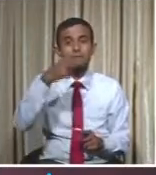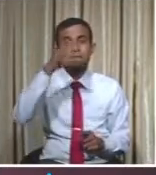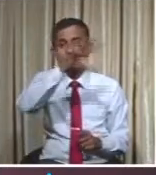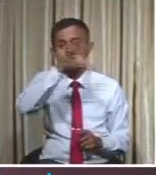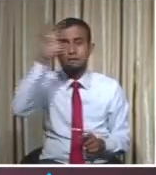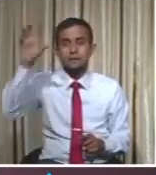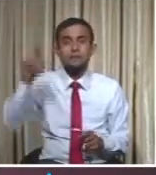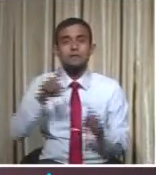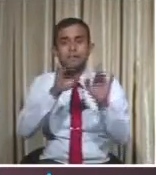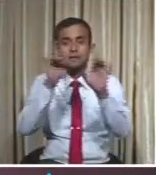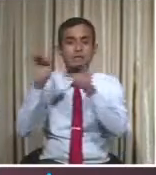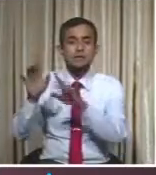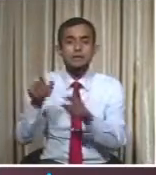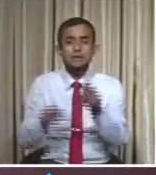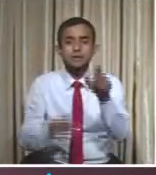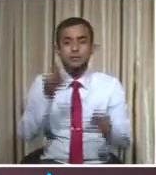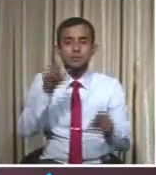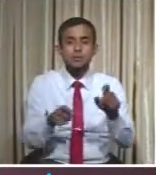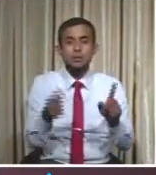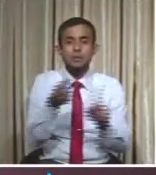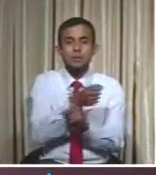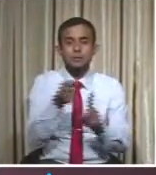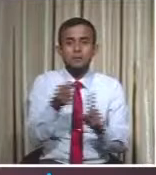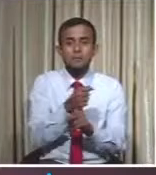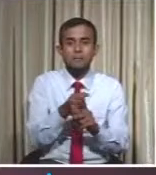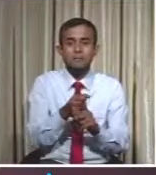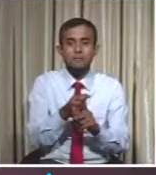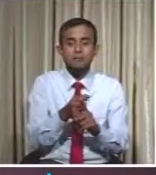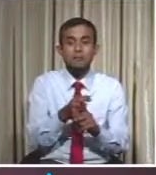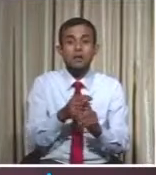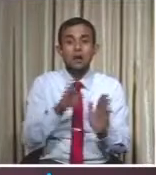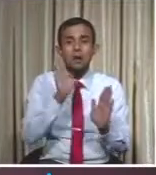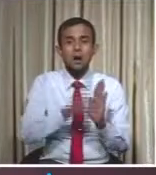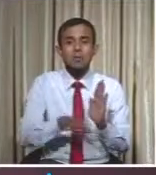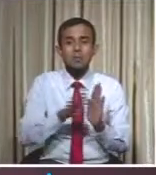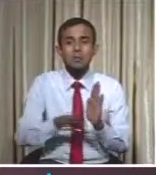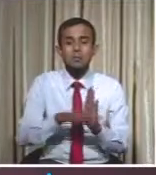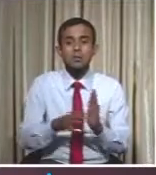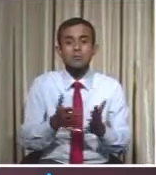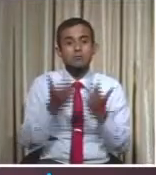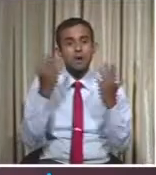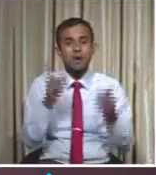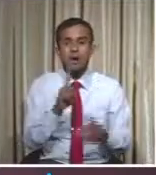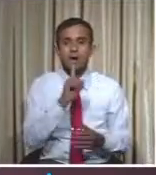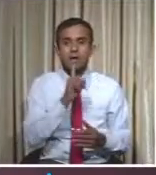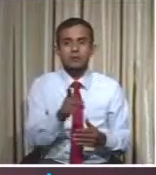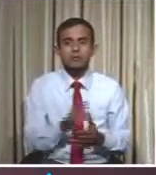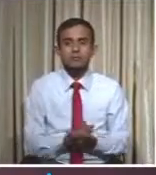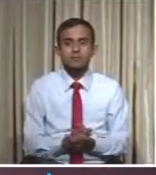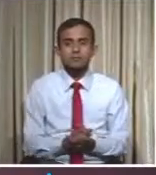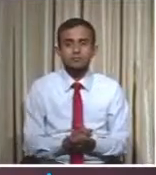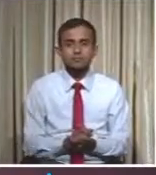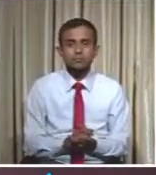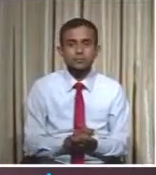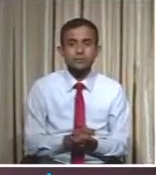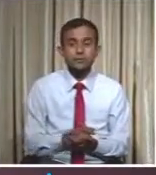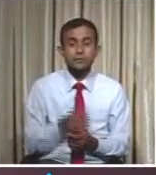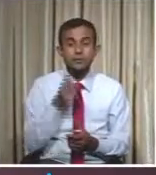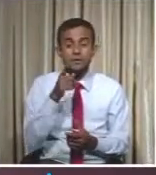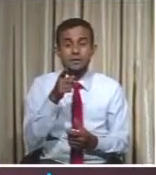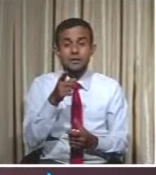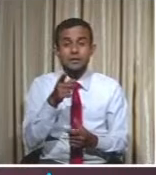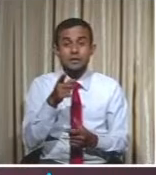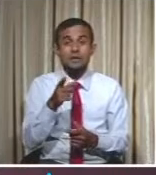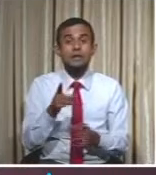වලටත් ජනතාවට බලපාන කල්පාදු විශාල වශයෙන් යෝජනා වෙනවා ඒ ඒ ඒ